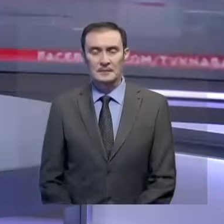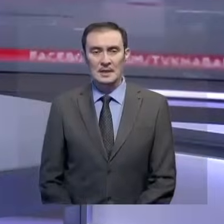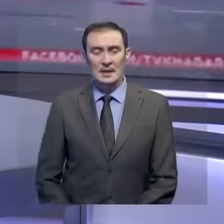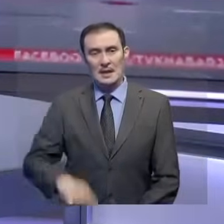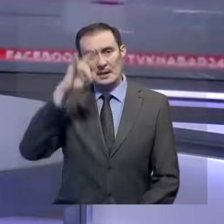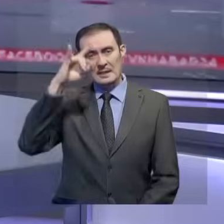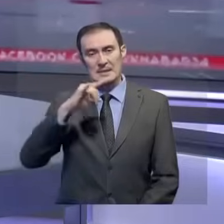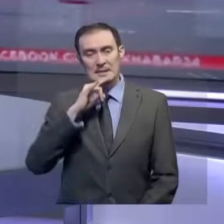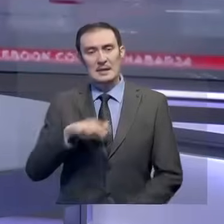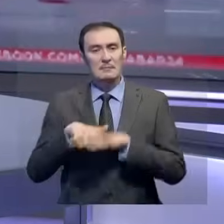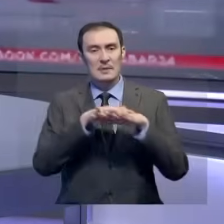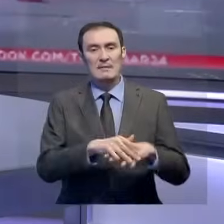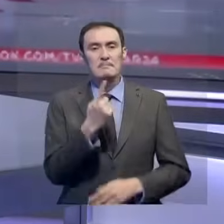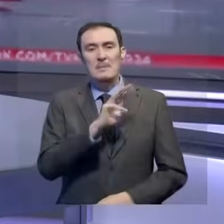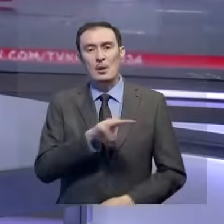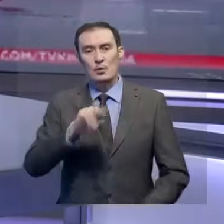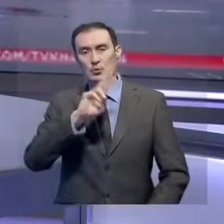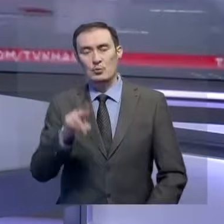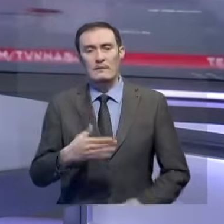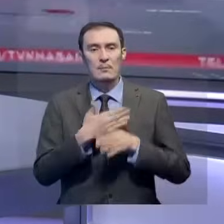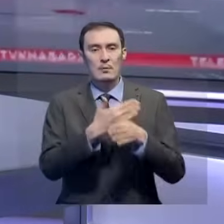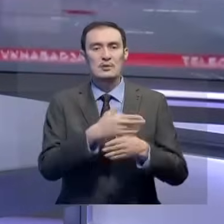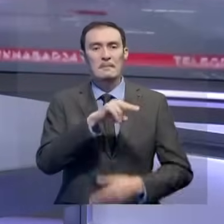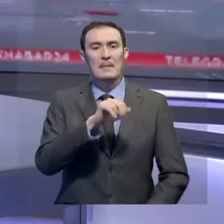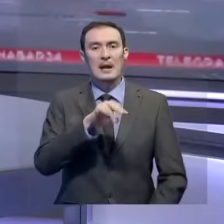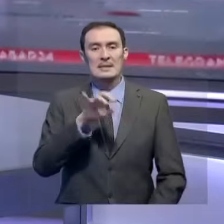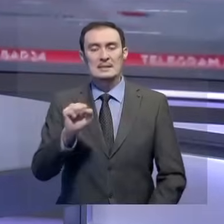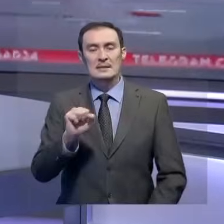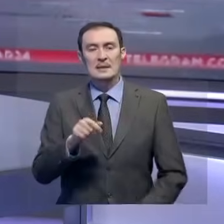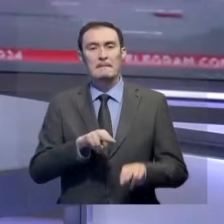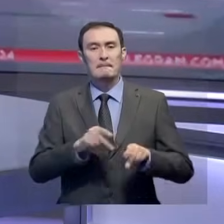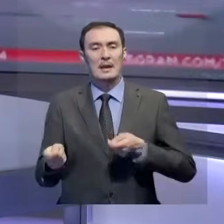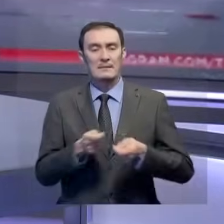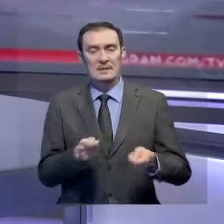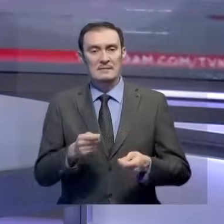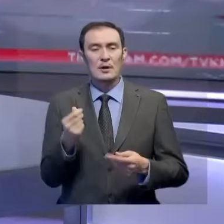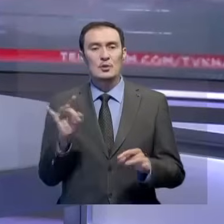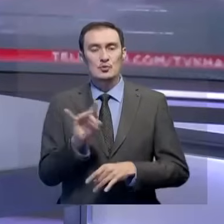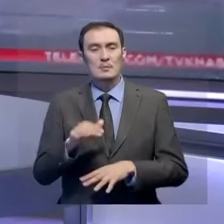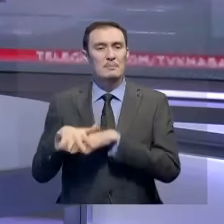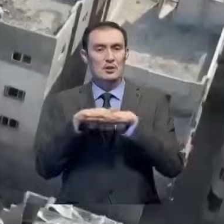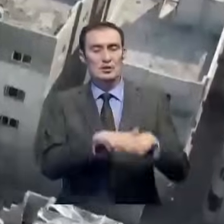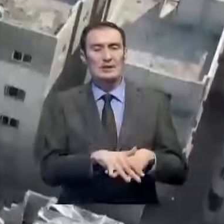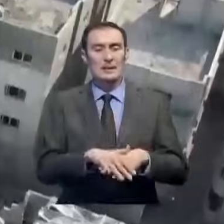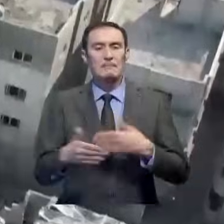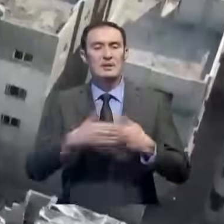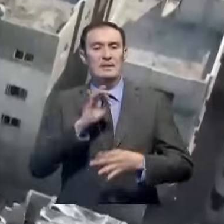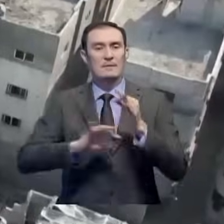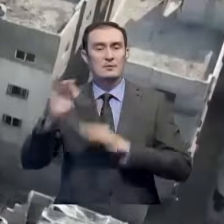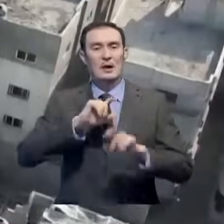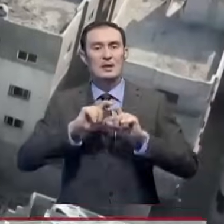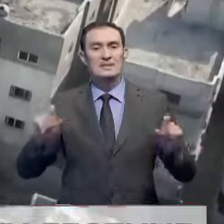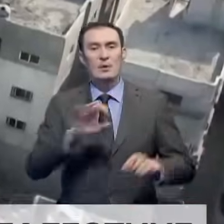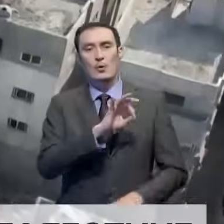Казахстан направил $1 млн гуманитарной помощи Палестине. Средства выделило правительство. Сумму уже перечислили в Ближневосточное агентство